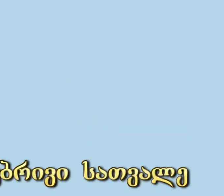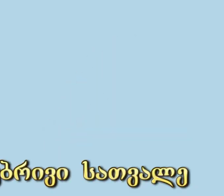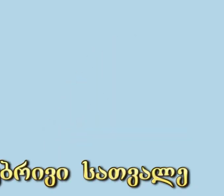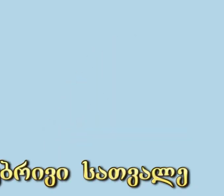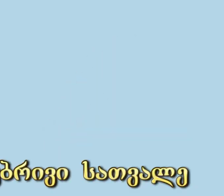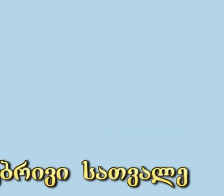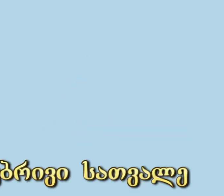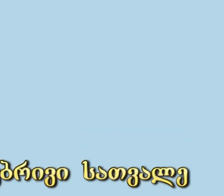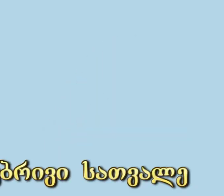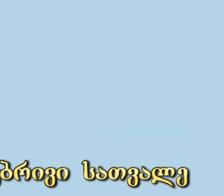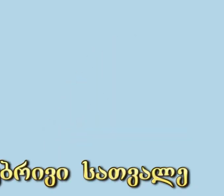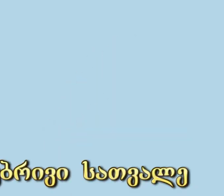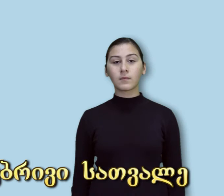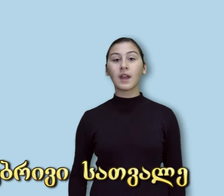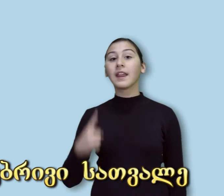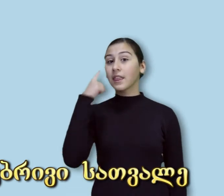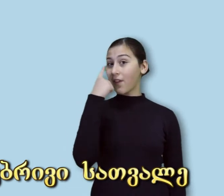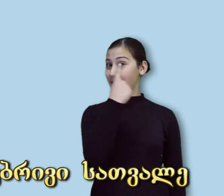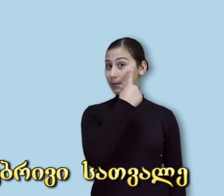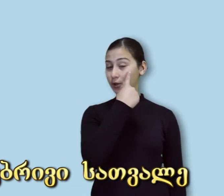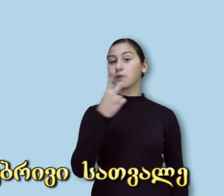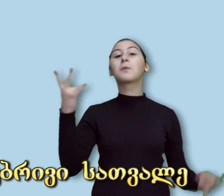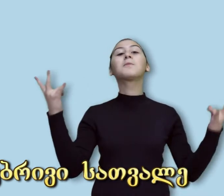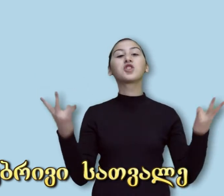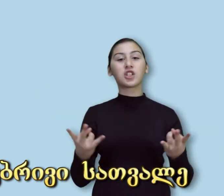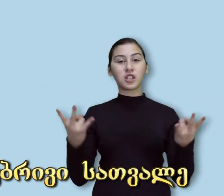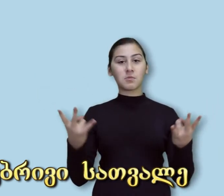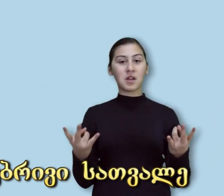თვალებისთვის მჭირდება ჩვეულებრივი სათვალე.